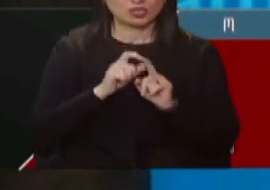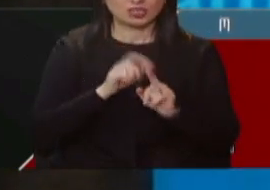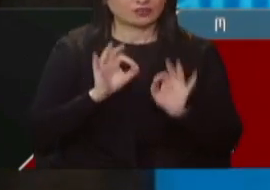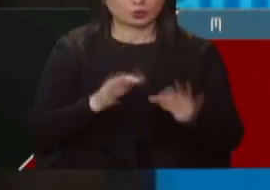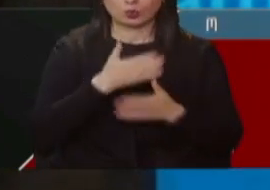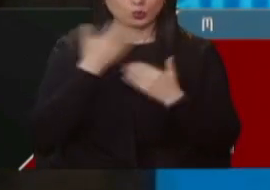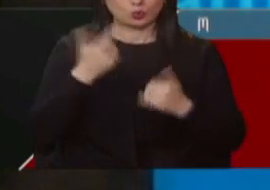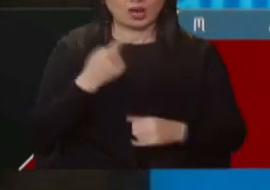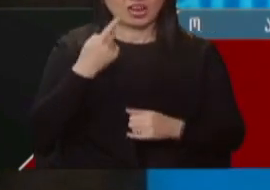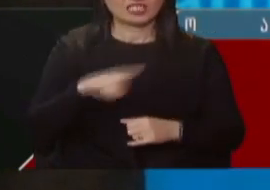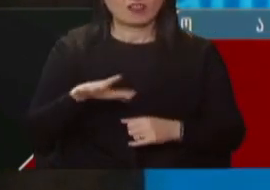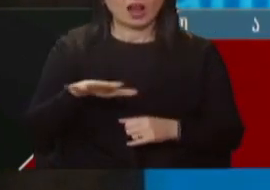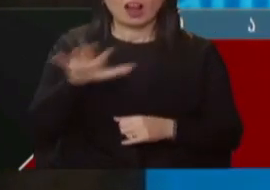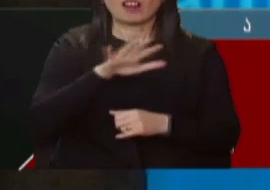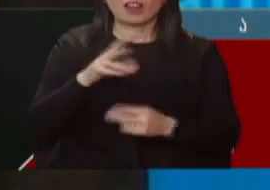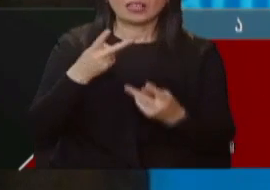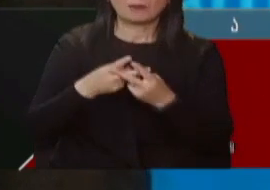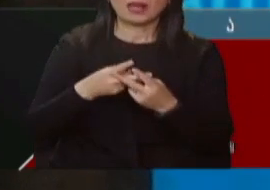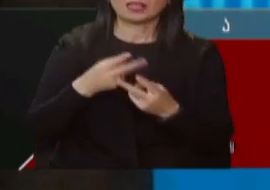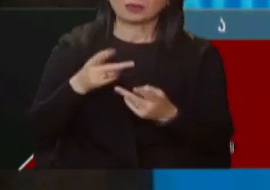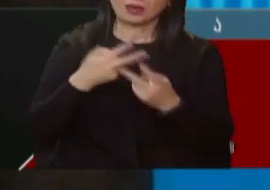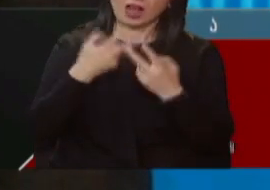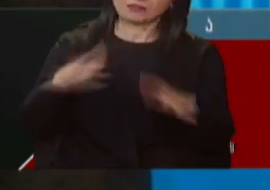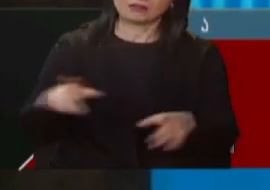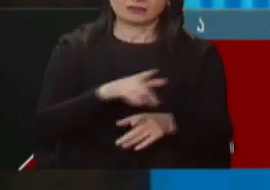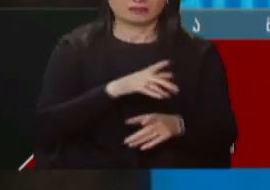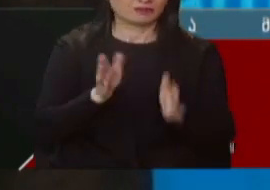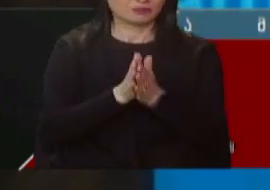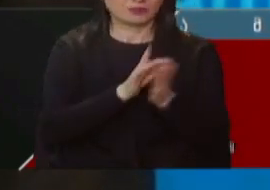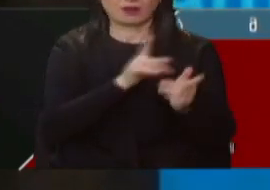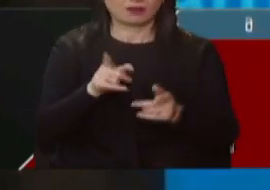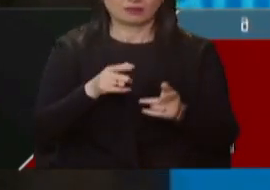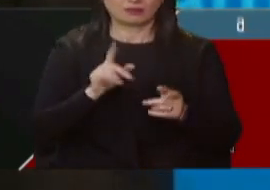რომ სხვა ქვეყანაში პატიმრის გათავისუფლებისკენ მოუწოდებდნენ, მაგრამ